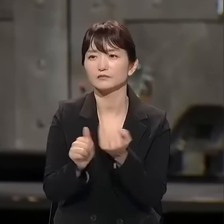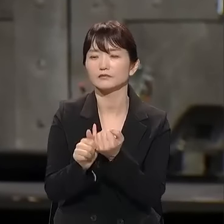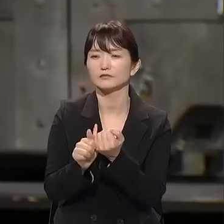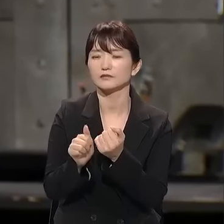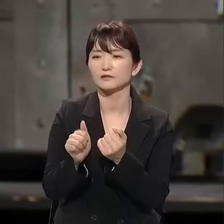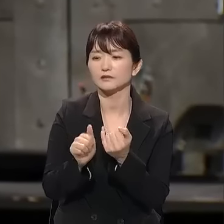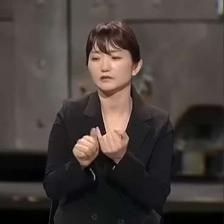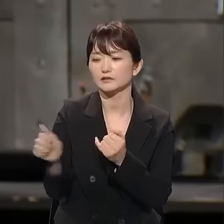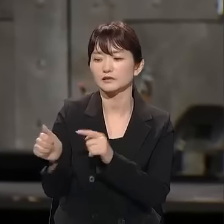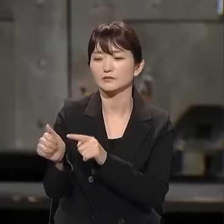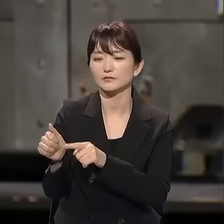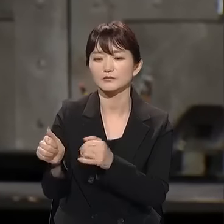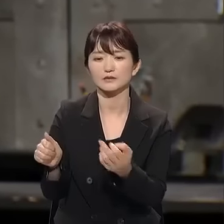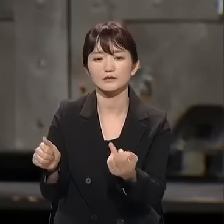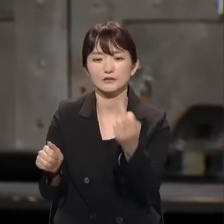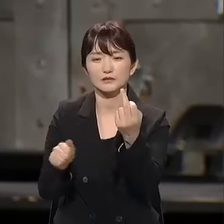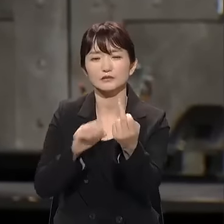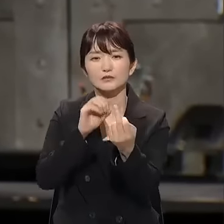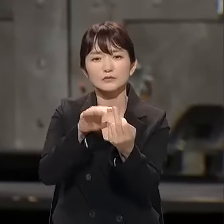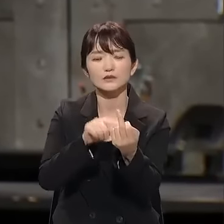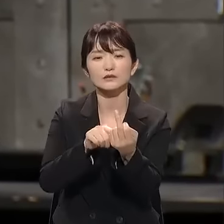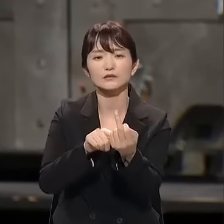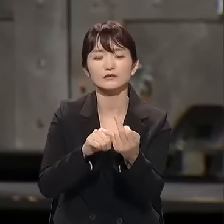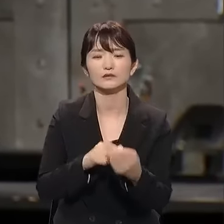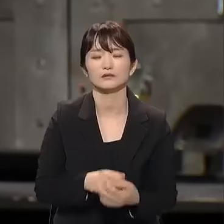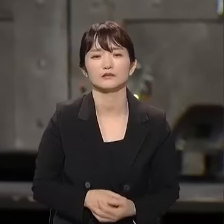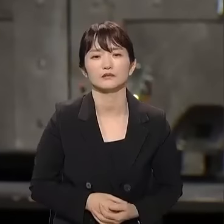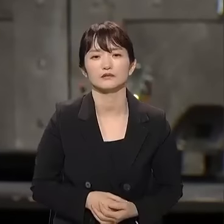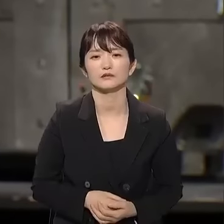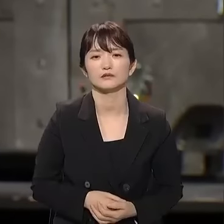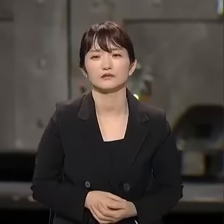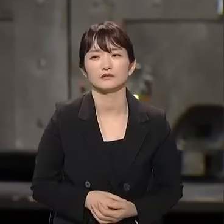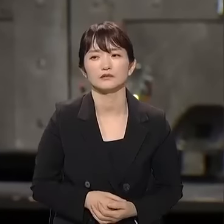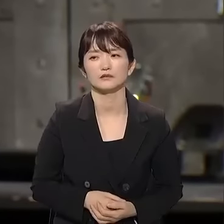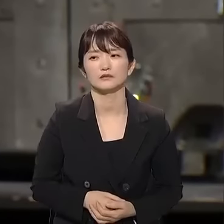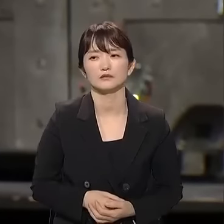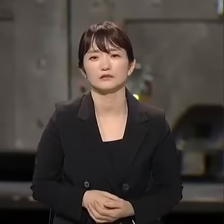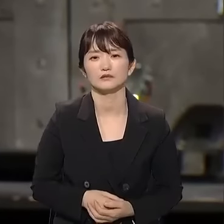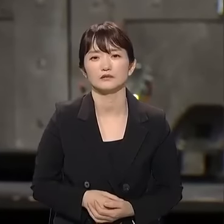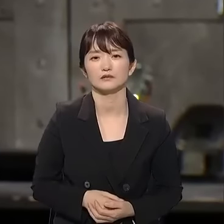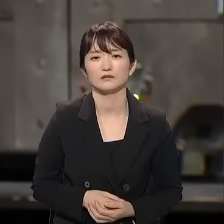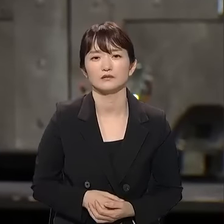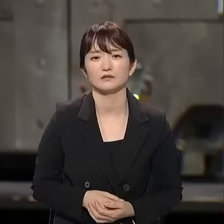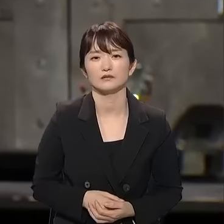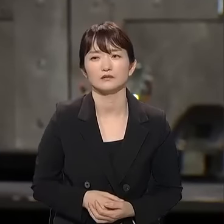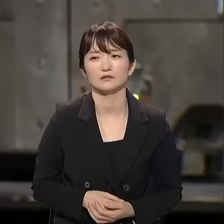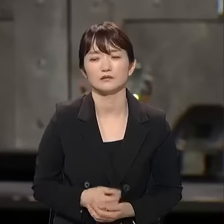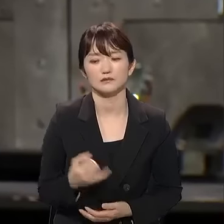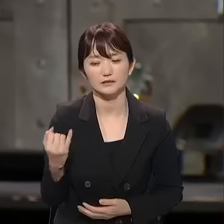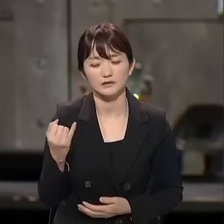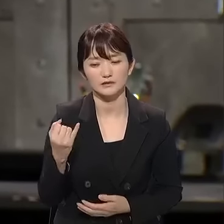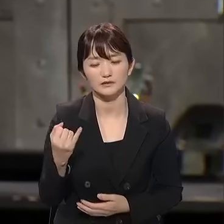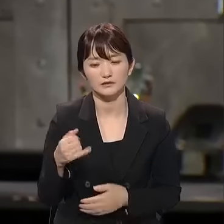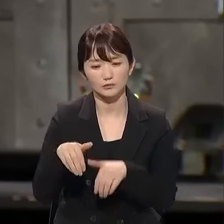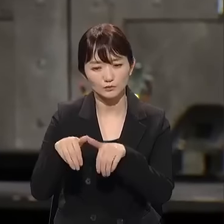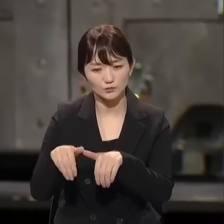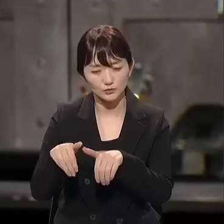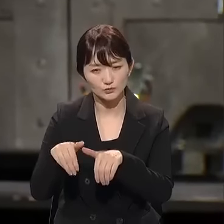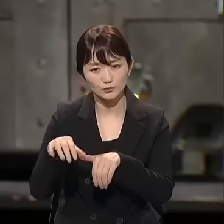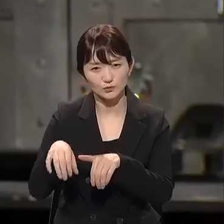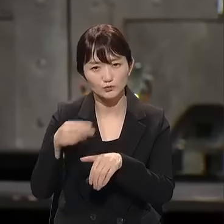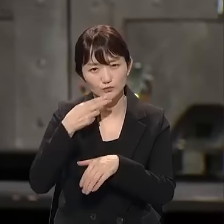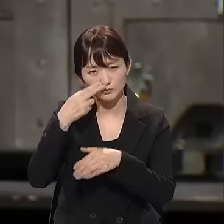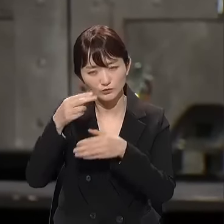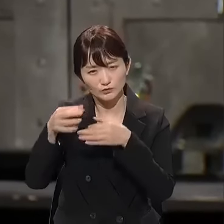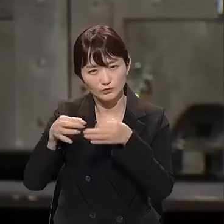취해서 형님한테 그런 형부한테 그런 얘기를 했던 거 같아요 혹시 여성 있는 쪽에 여성 접대원 있는 술집에 가자라고